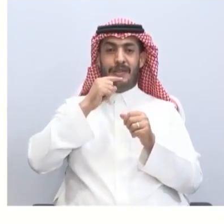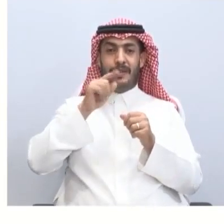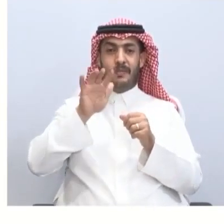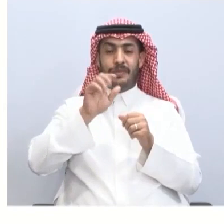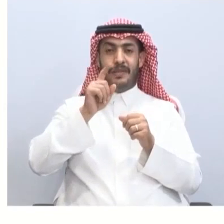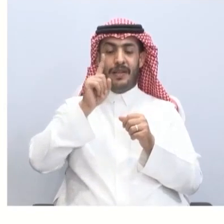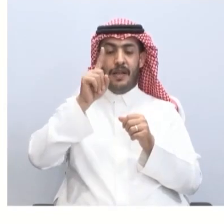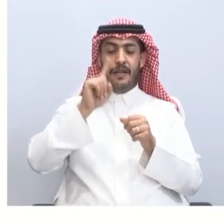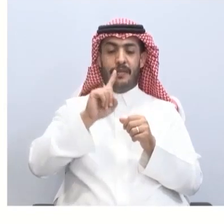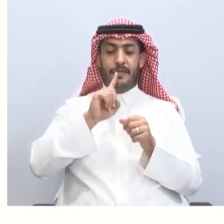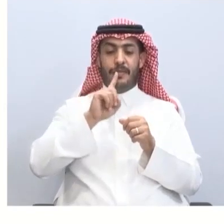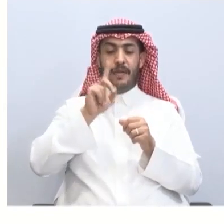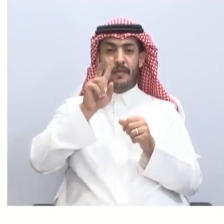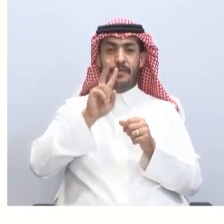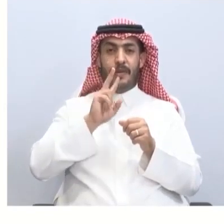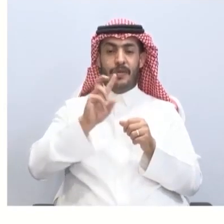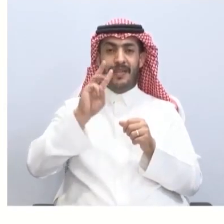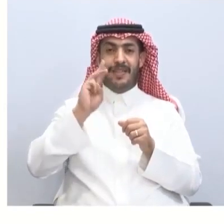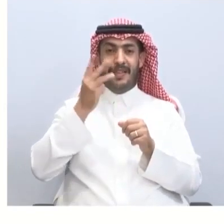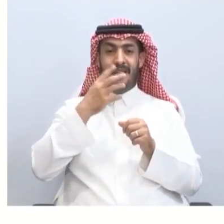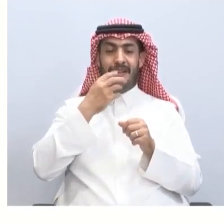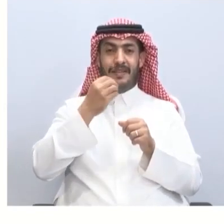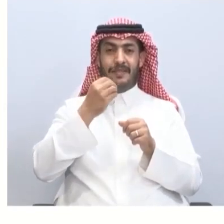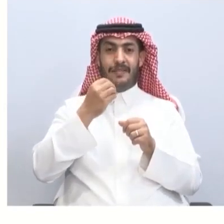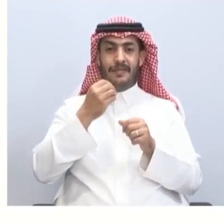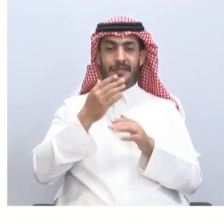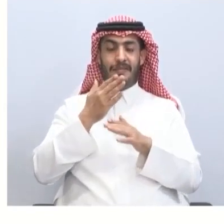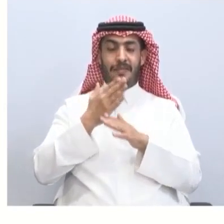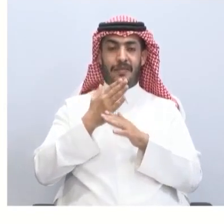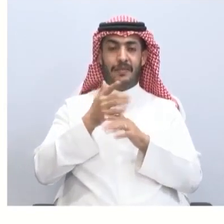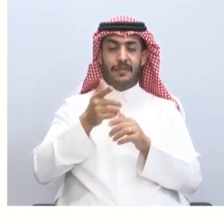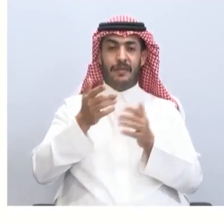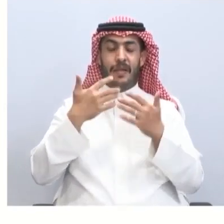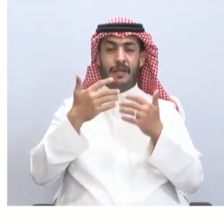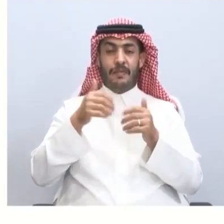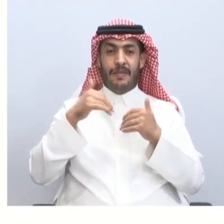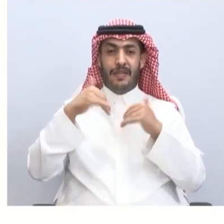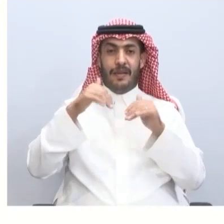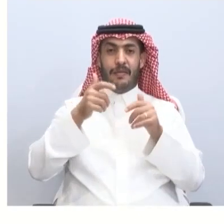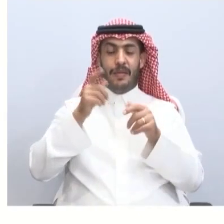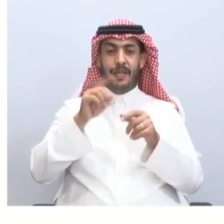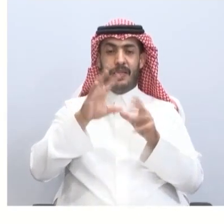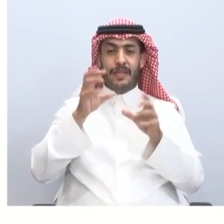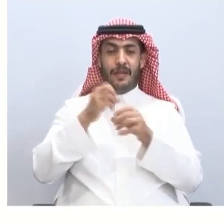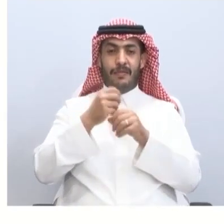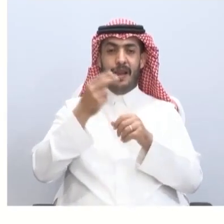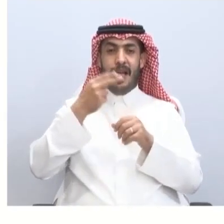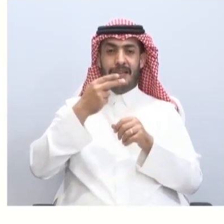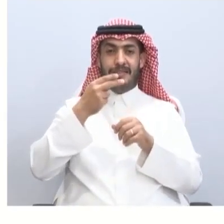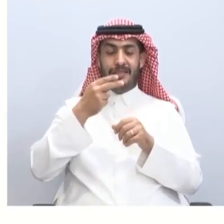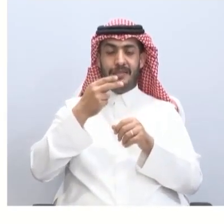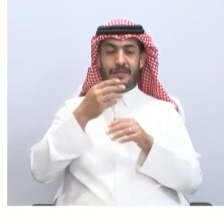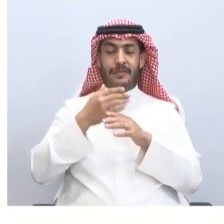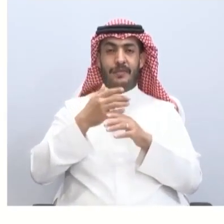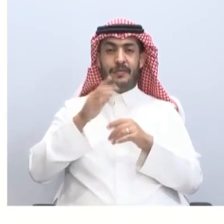عام 12 و13 هذا مهد الطريق لتوحيد عسير